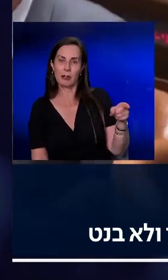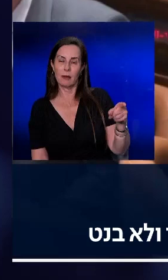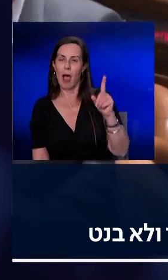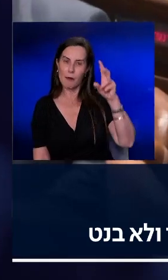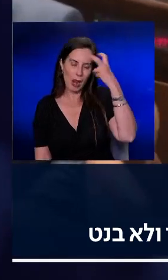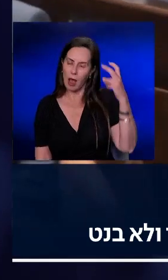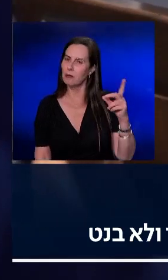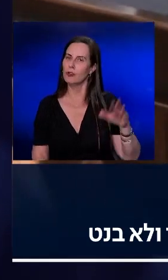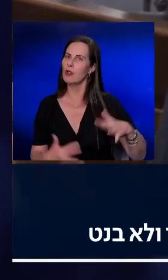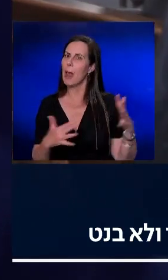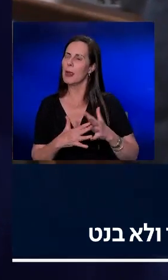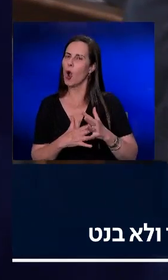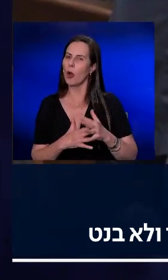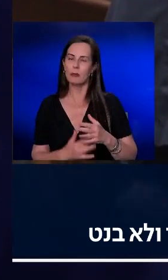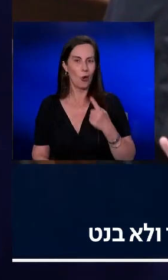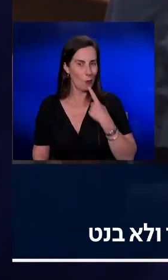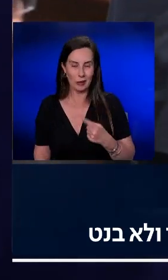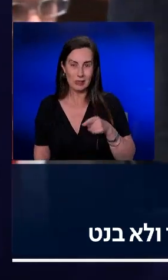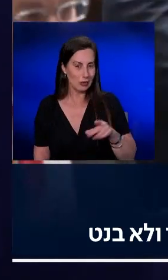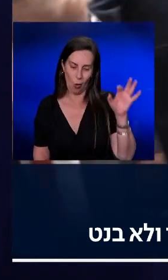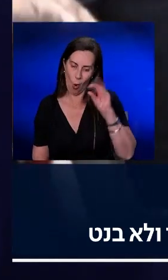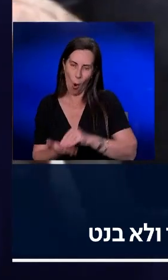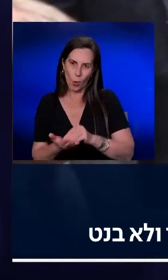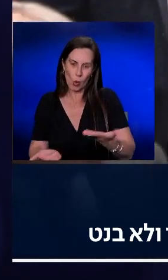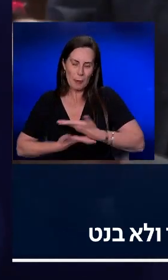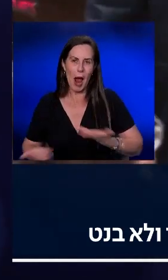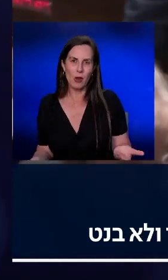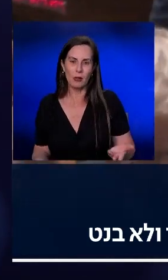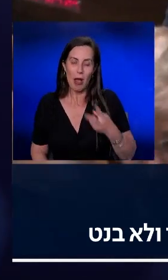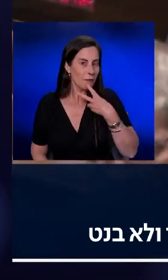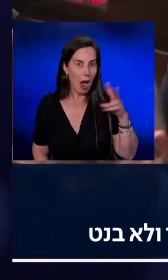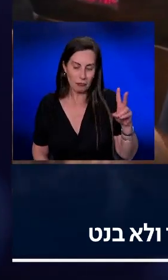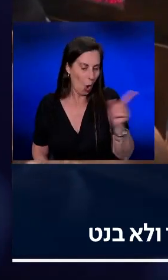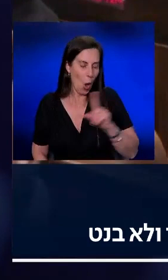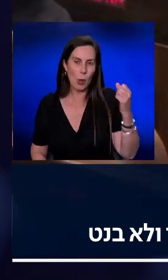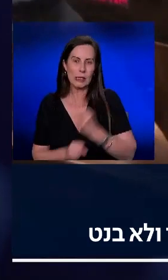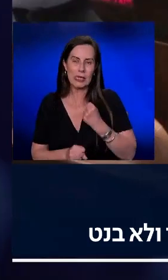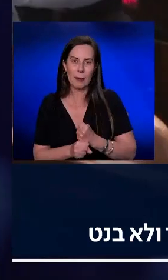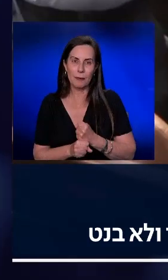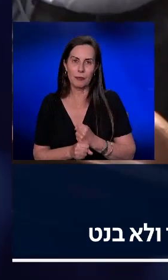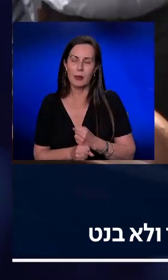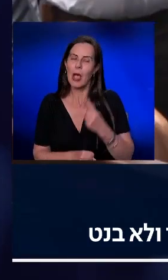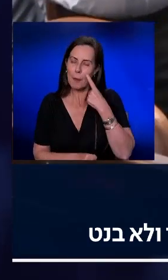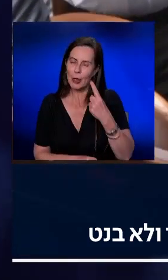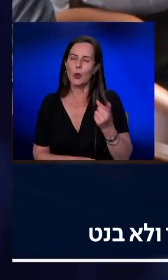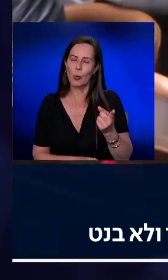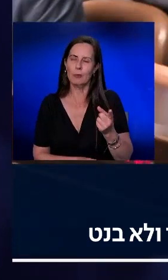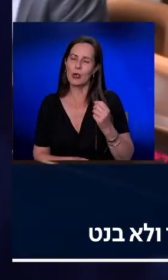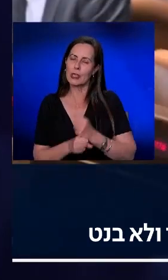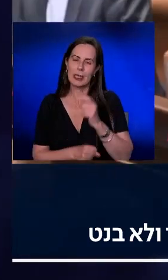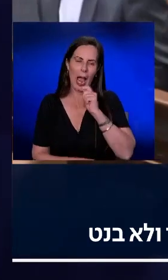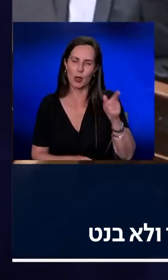באה בביקורת משמעותית שאומרת זה עדיין לא קורה וההבטחות לא מומשו. ובואי נראה את הרעיון הזה שקיימנו עם